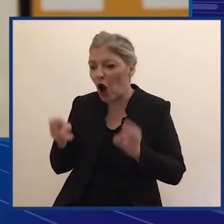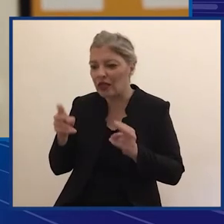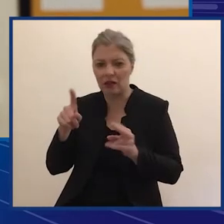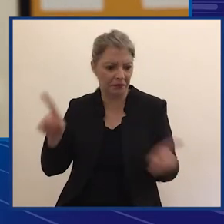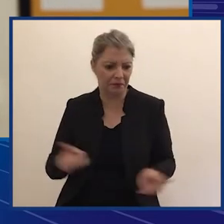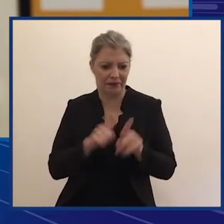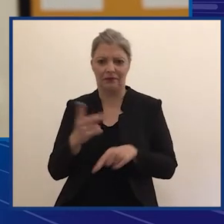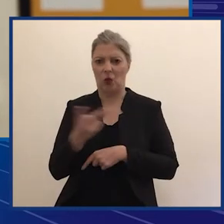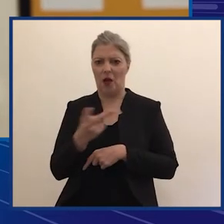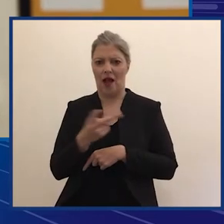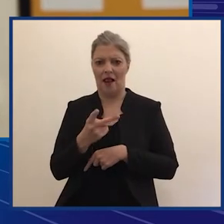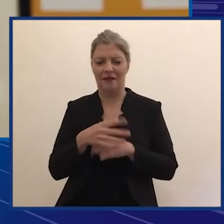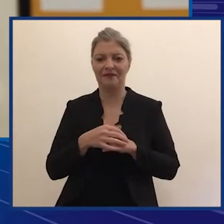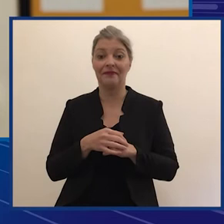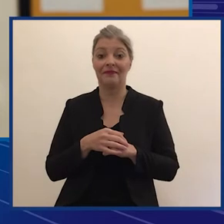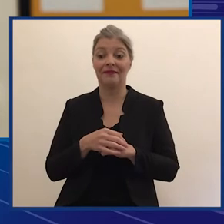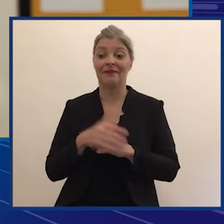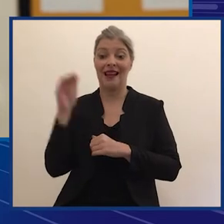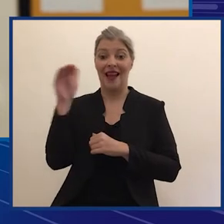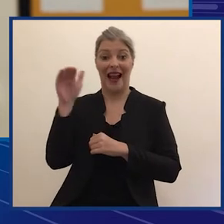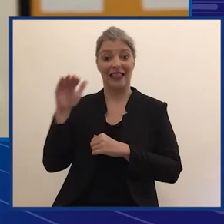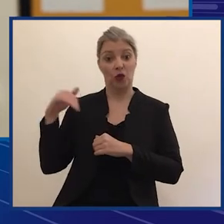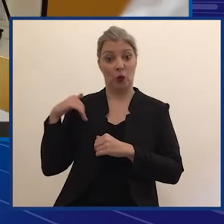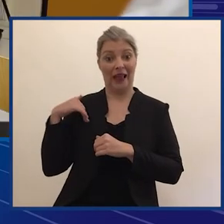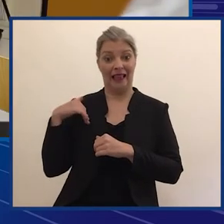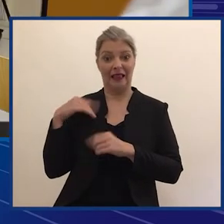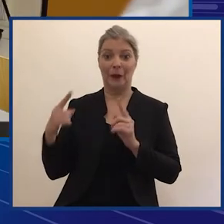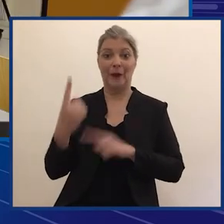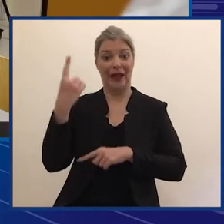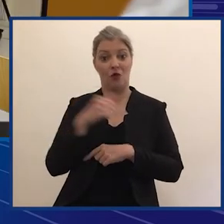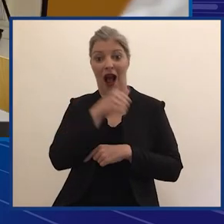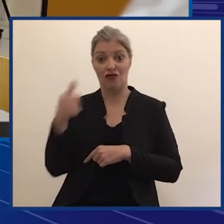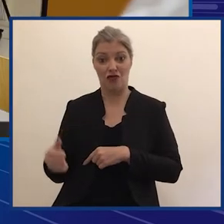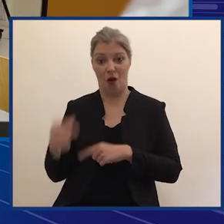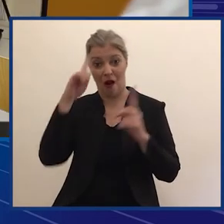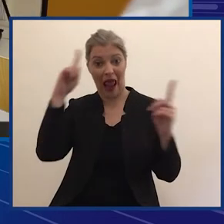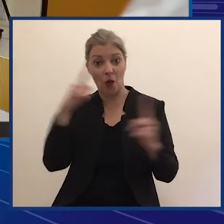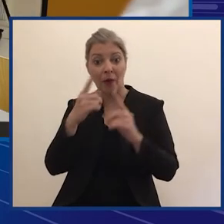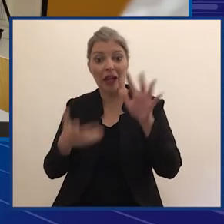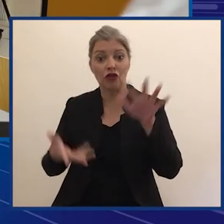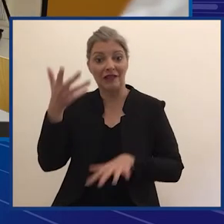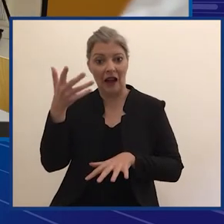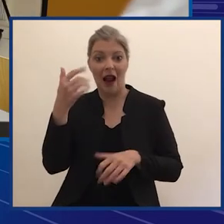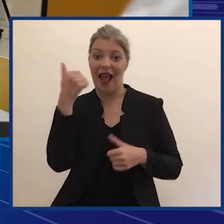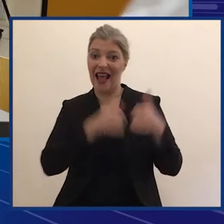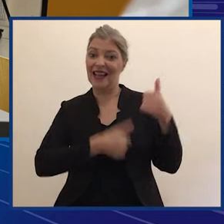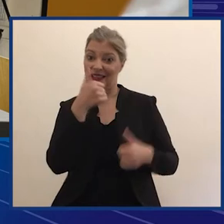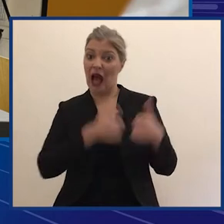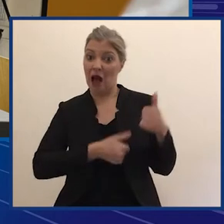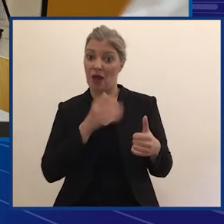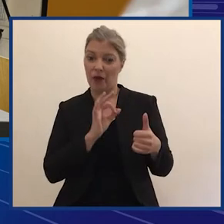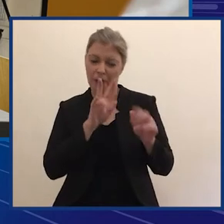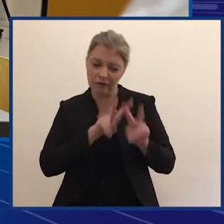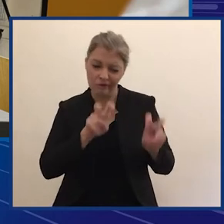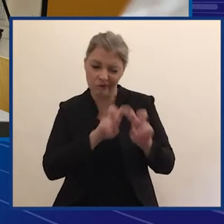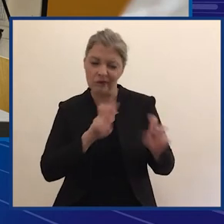tutto simili a questo. I nostri ragazzi al primo anno della laurea magistrale, in corrispondenza all'esame che fanno con me, che è in multimedia